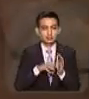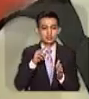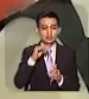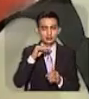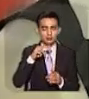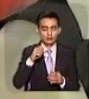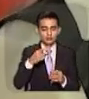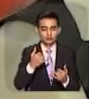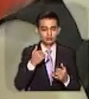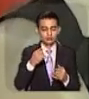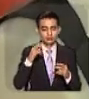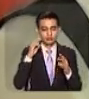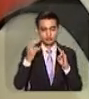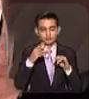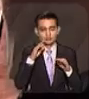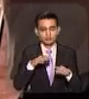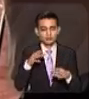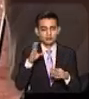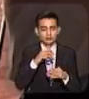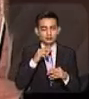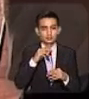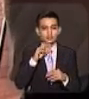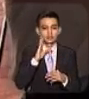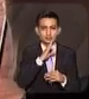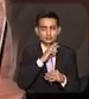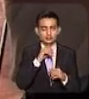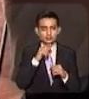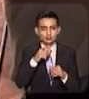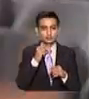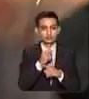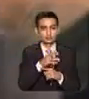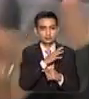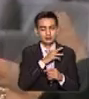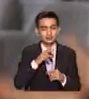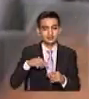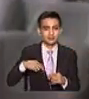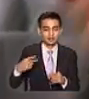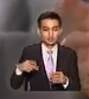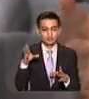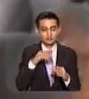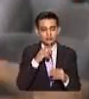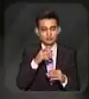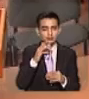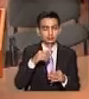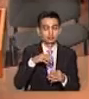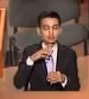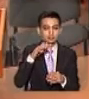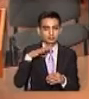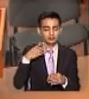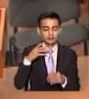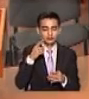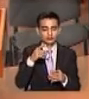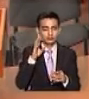Нешуточные страсти кипят в 12-й школе Шымкента. Родители вступились за уволенного директора. Они уверяют, что бывшая руководительница